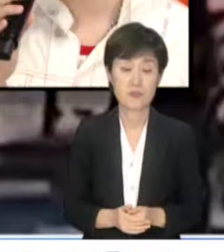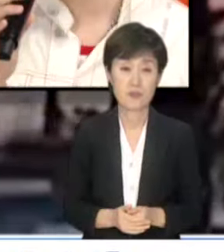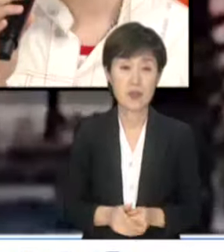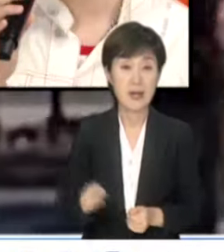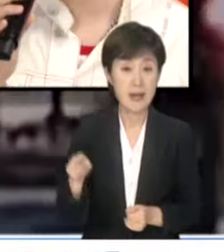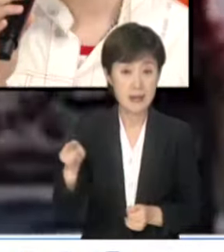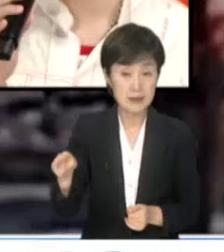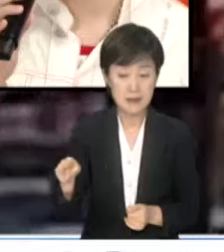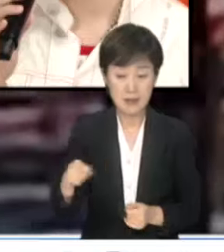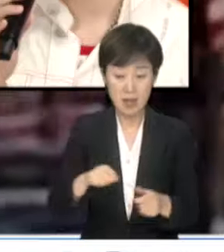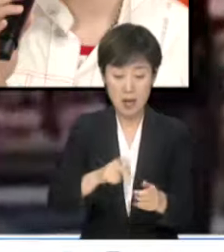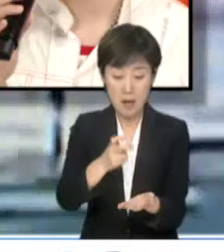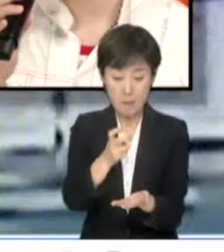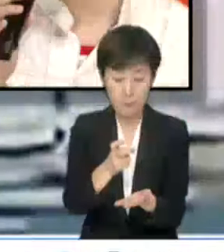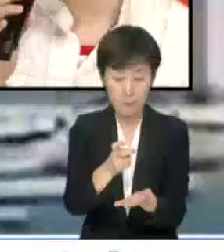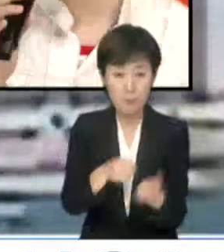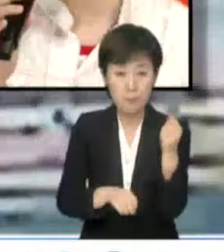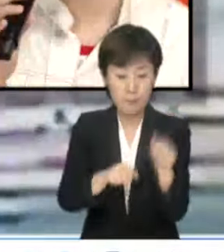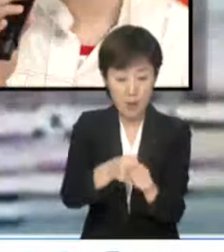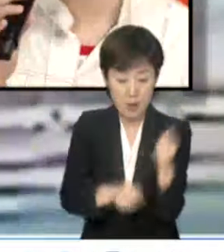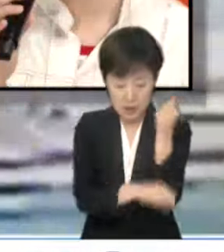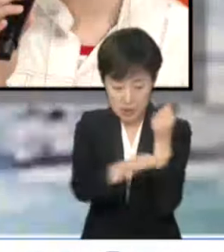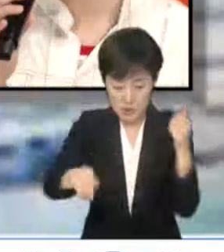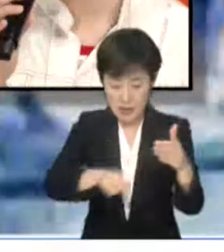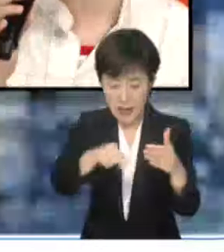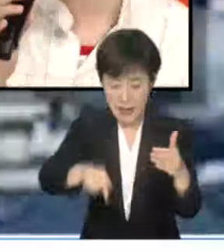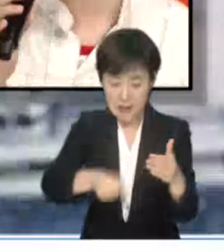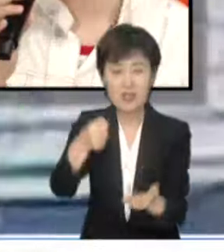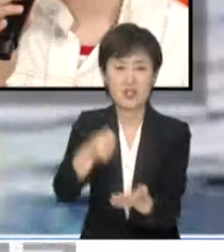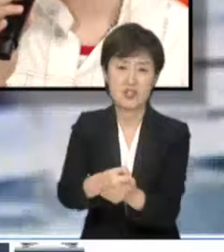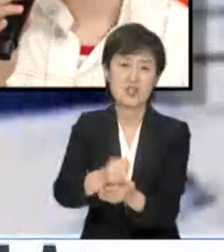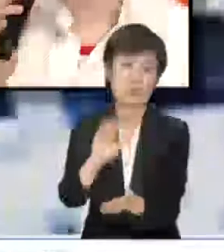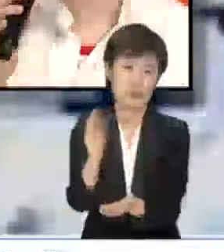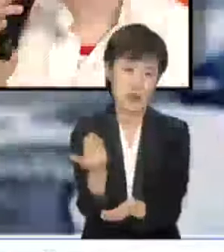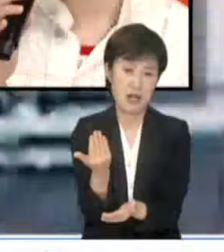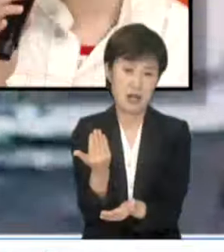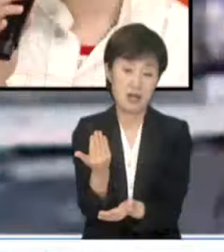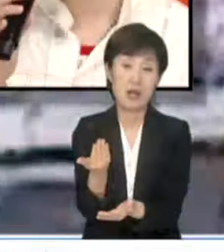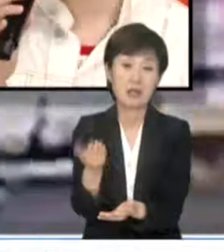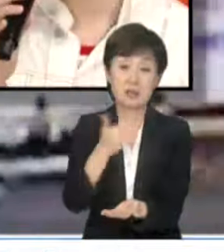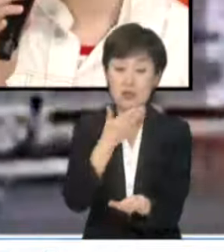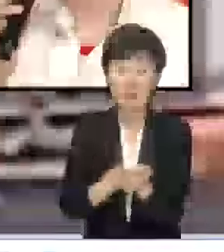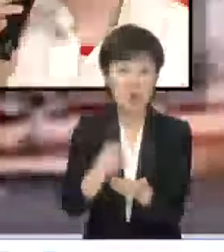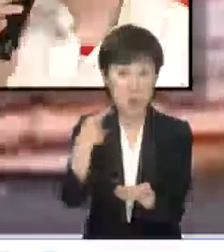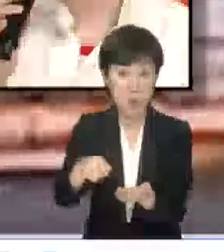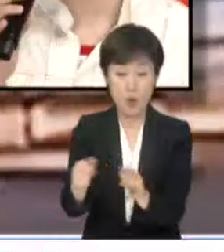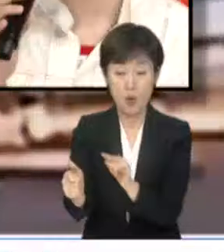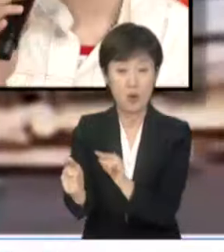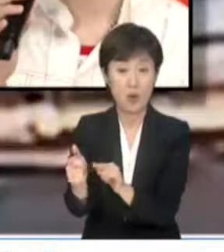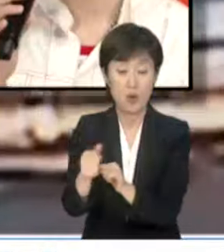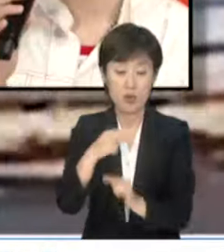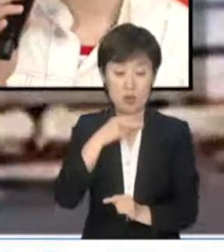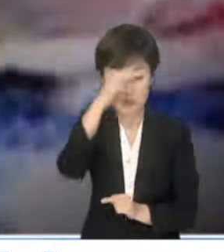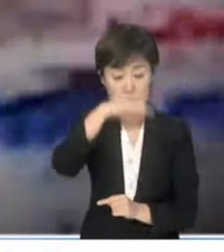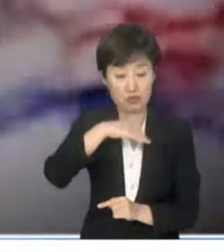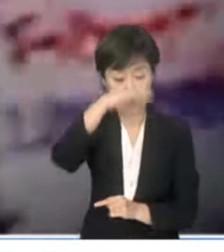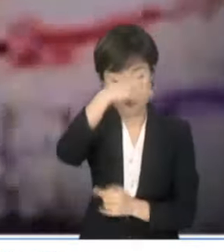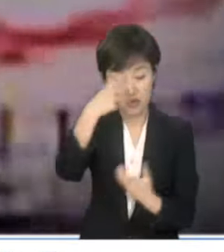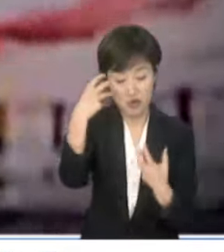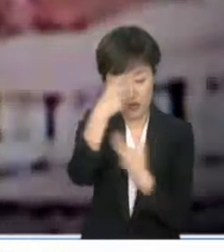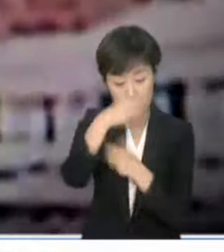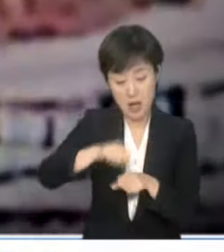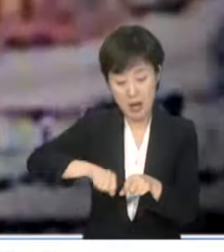이 내에서 이제 결정될 가능성이 있고요. 이제 양형의 굉장히 중요한 요소는 그 당시에 이렇게 음주로 운전을